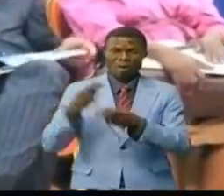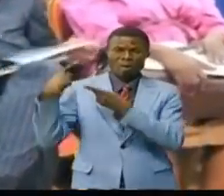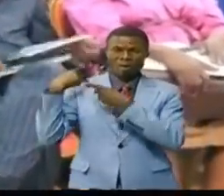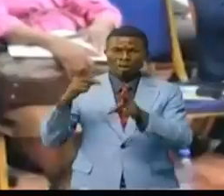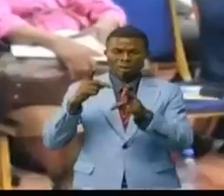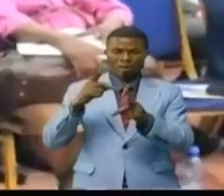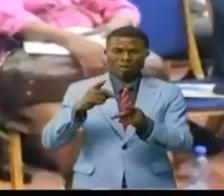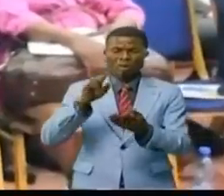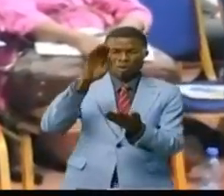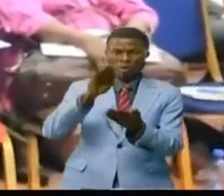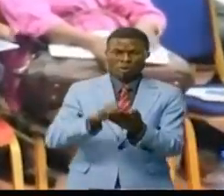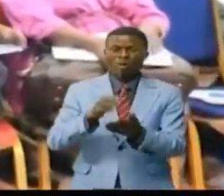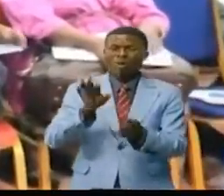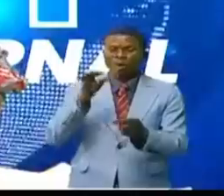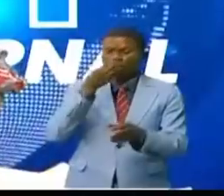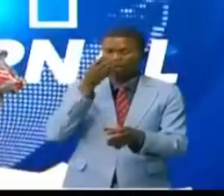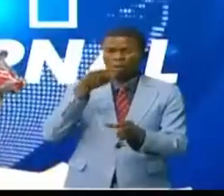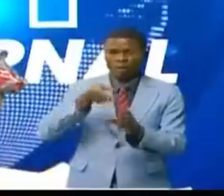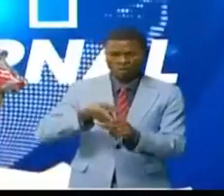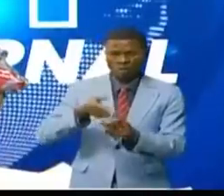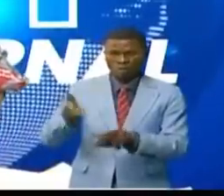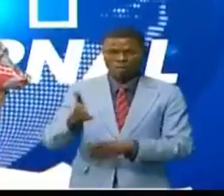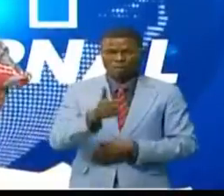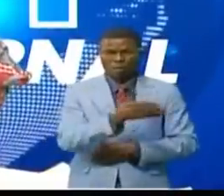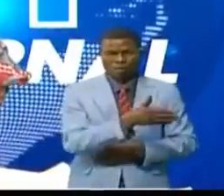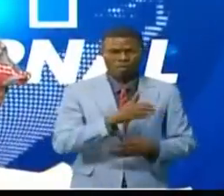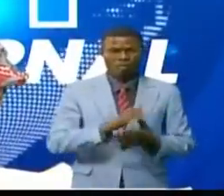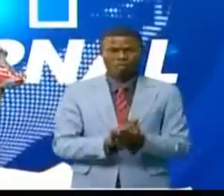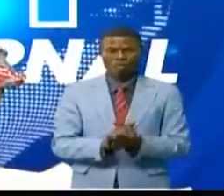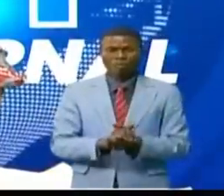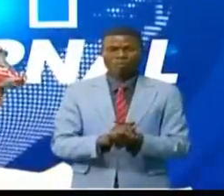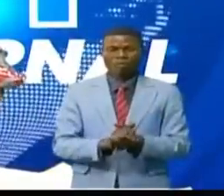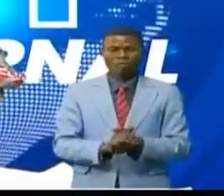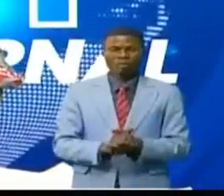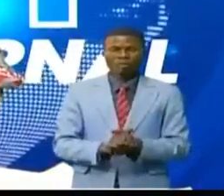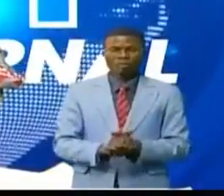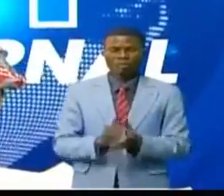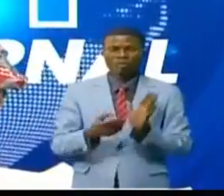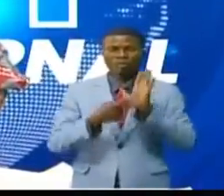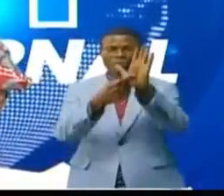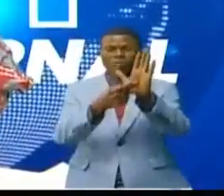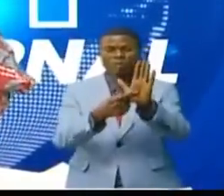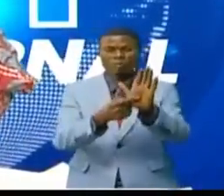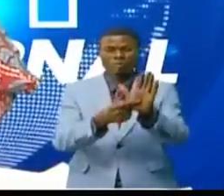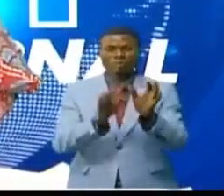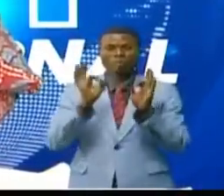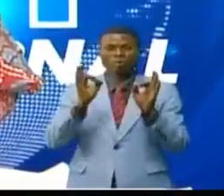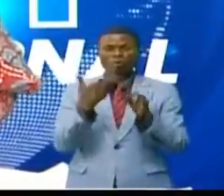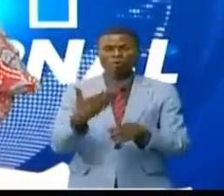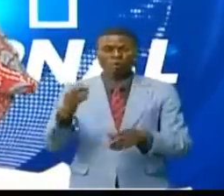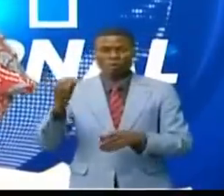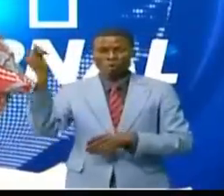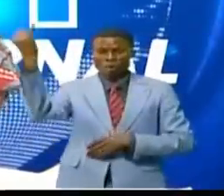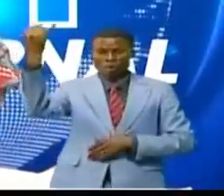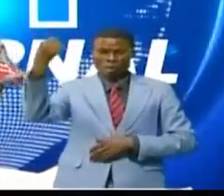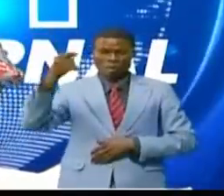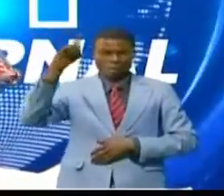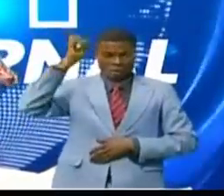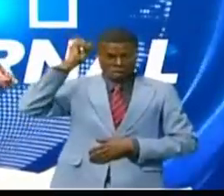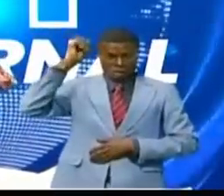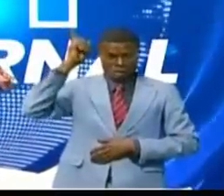de la rétrocession pétrolière. Des nouvelles expositions collectives d'art contemporain au